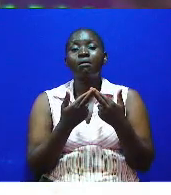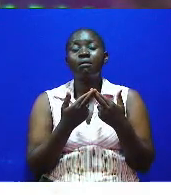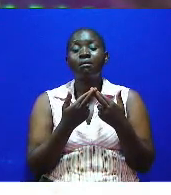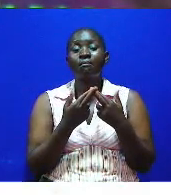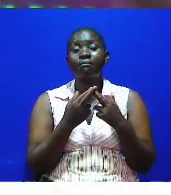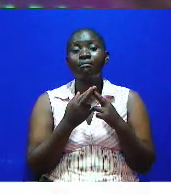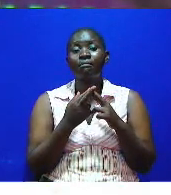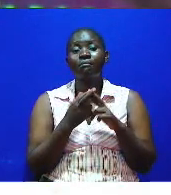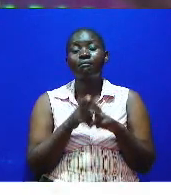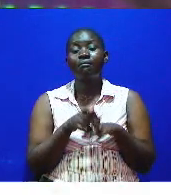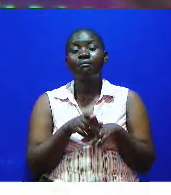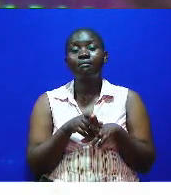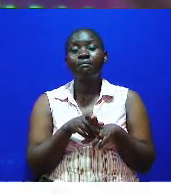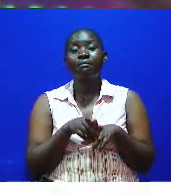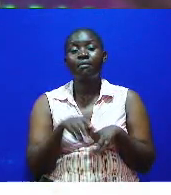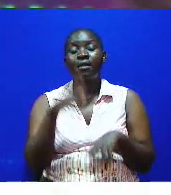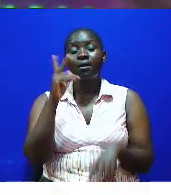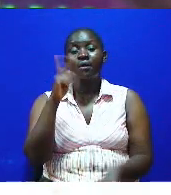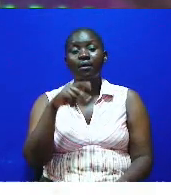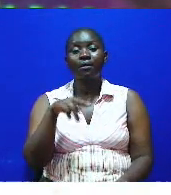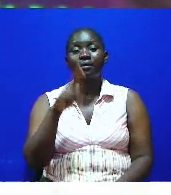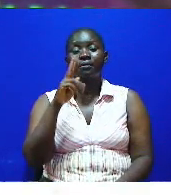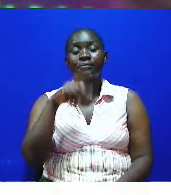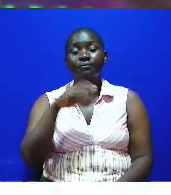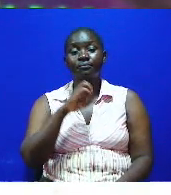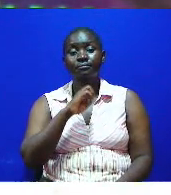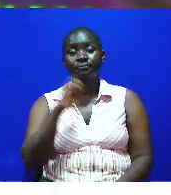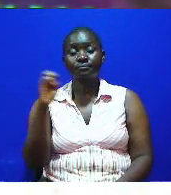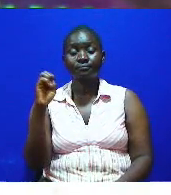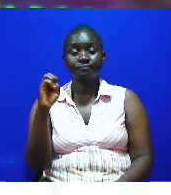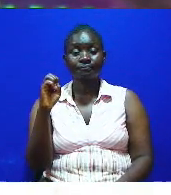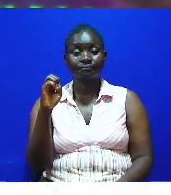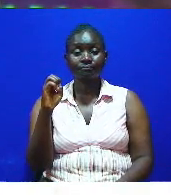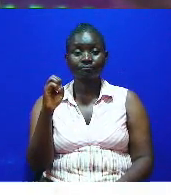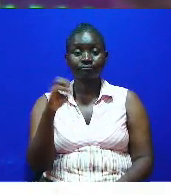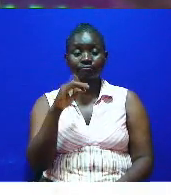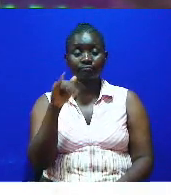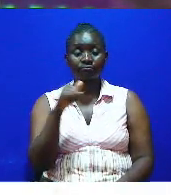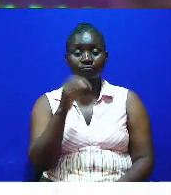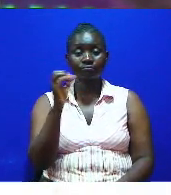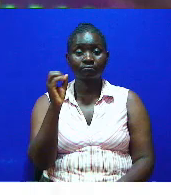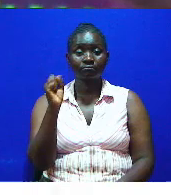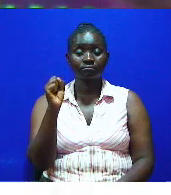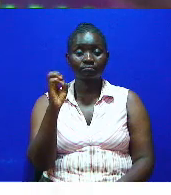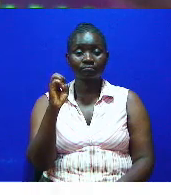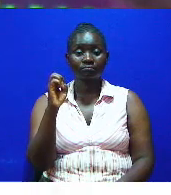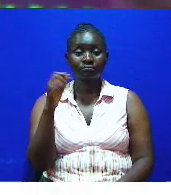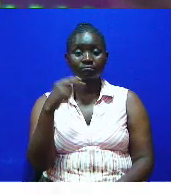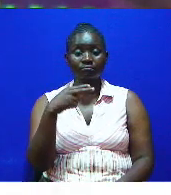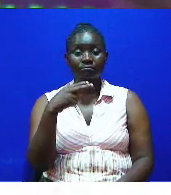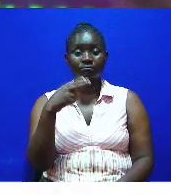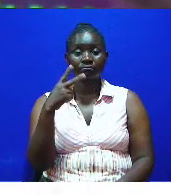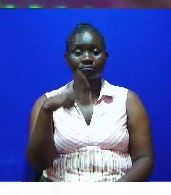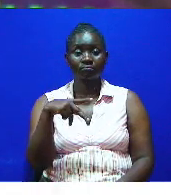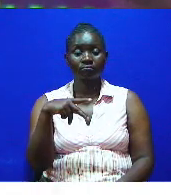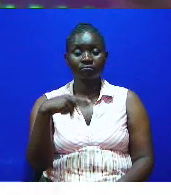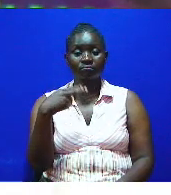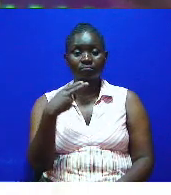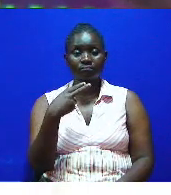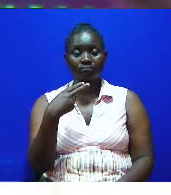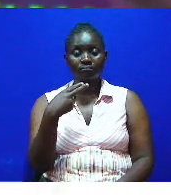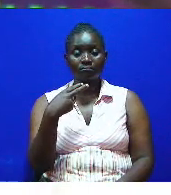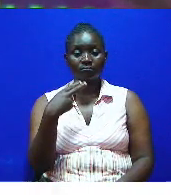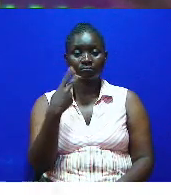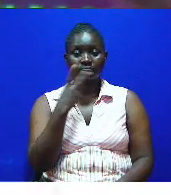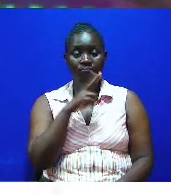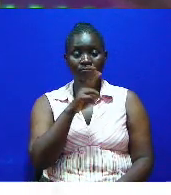Yabu ya kiombe ya kupe chorosa ya ruakisi Josepha Vincha ni gaboliri wizara yechisemi kuligere ya buyebile ngerede obia